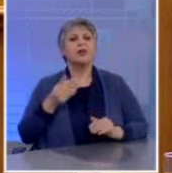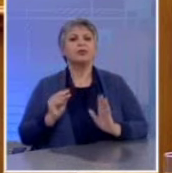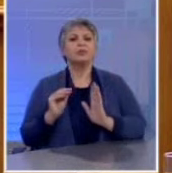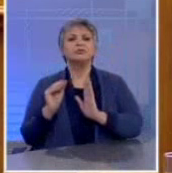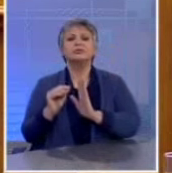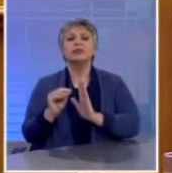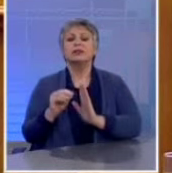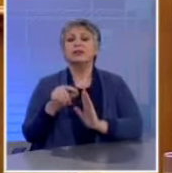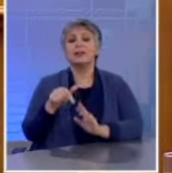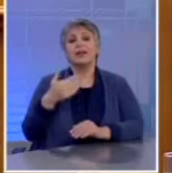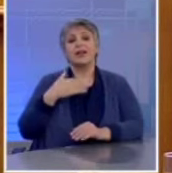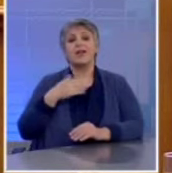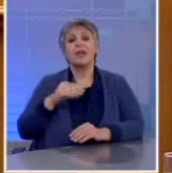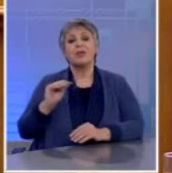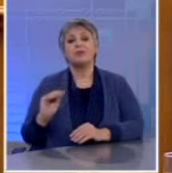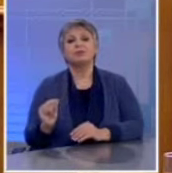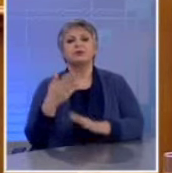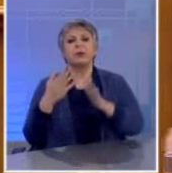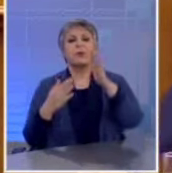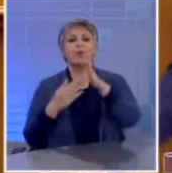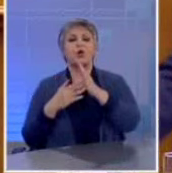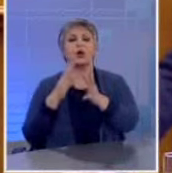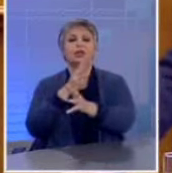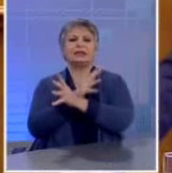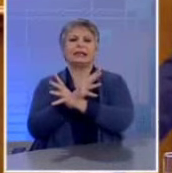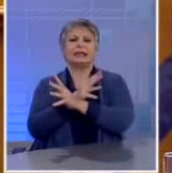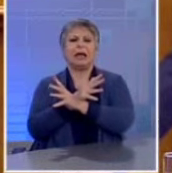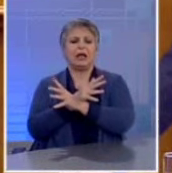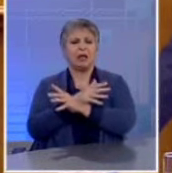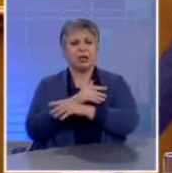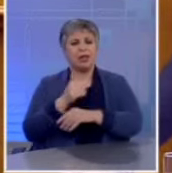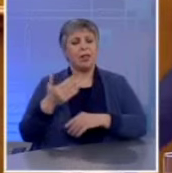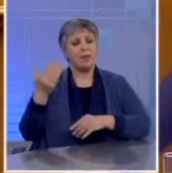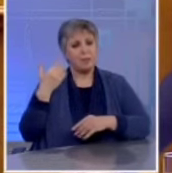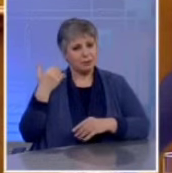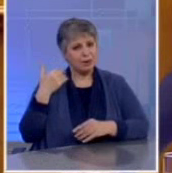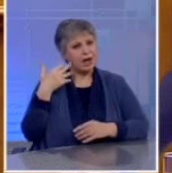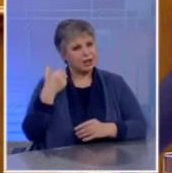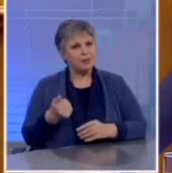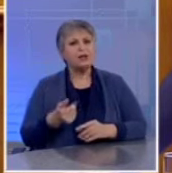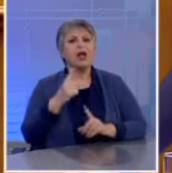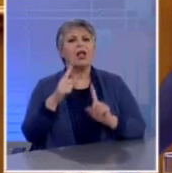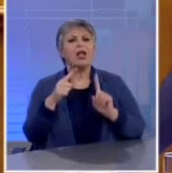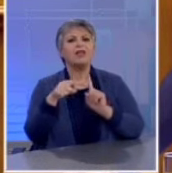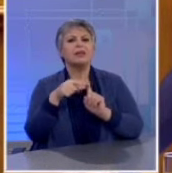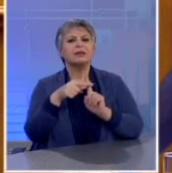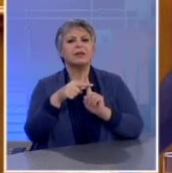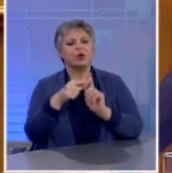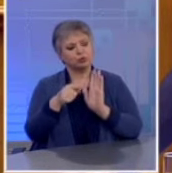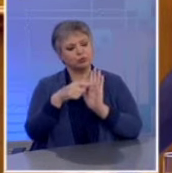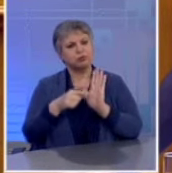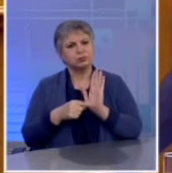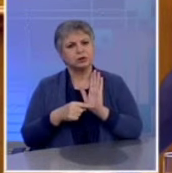προτίμησης για την εκλογή του Προέδρου ή του Εισαγγελέα αντί του ενός, όπως ισχύει μέχρι σήμερα, η